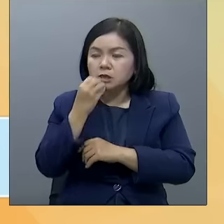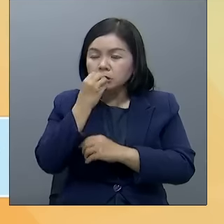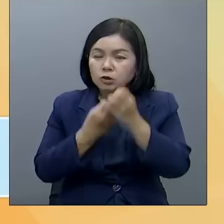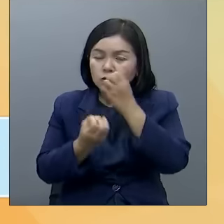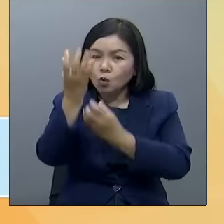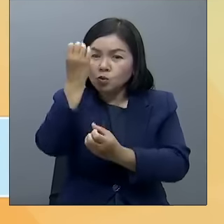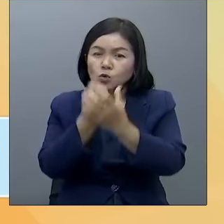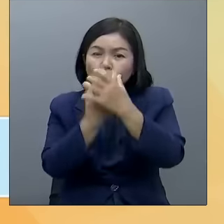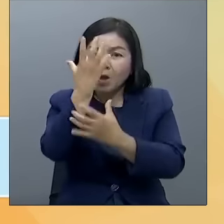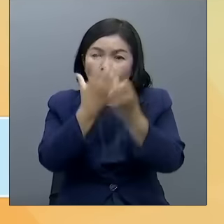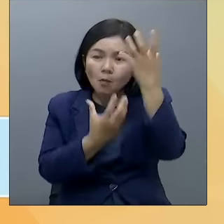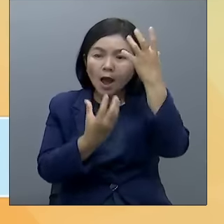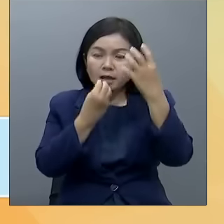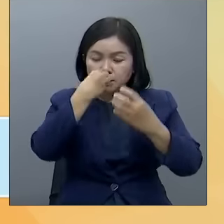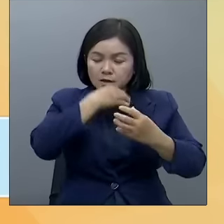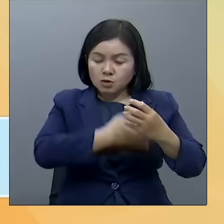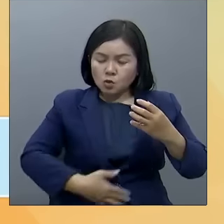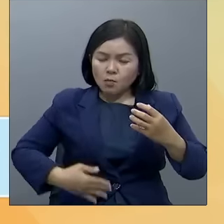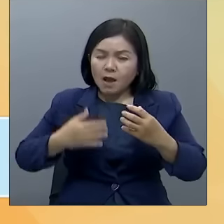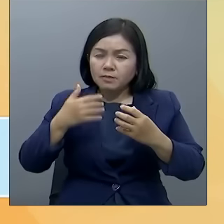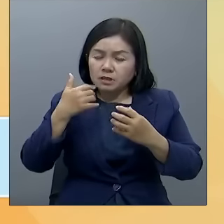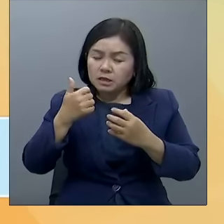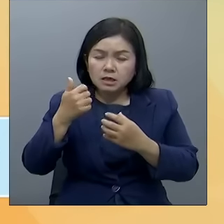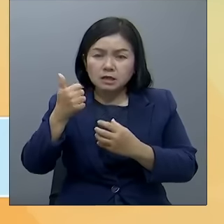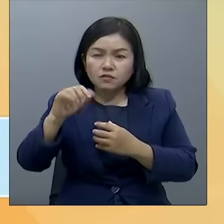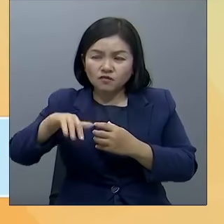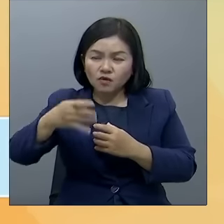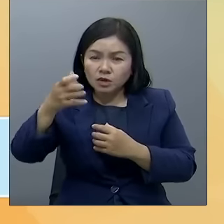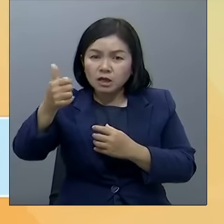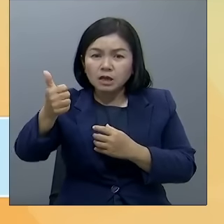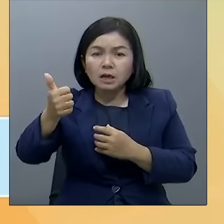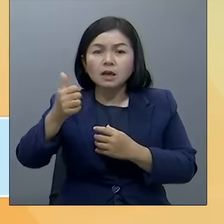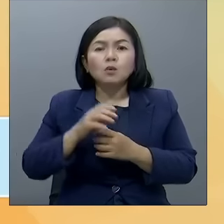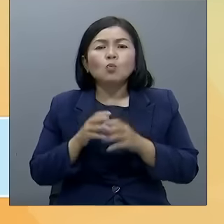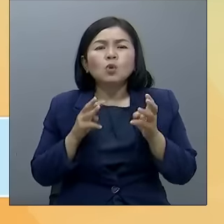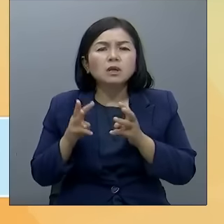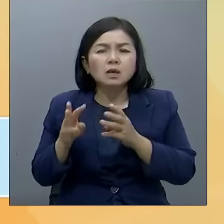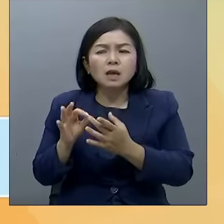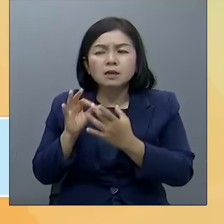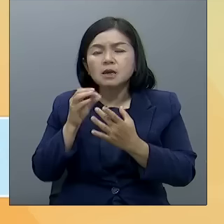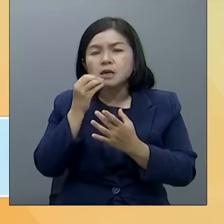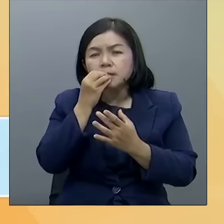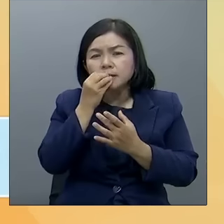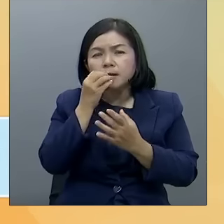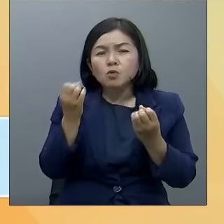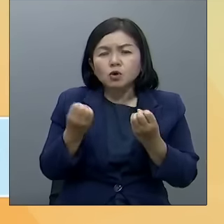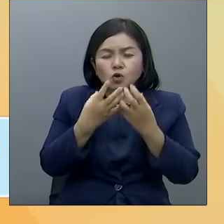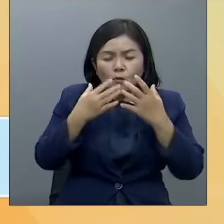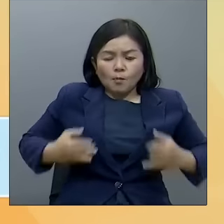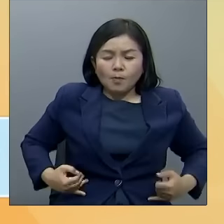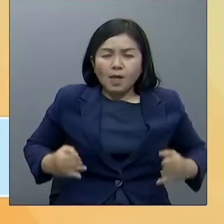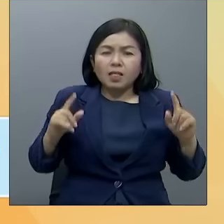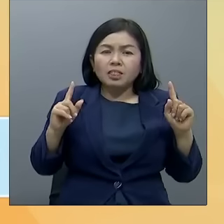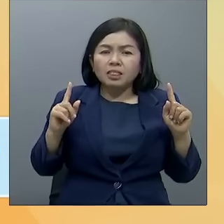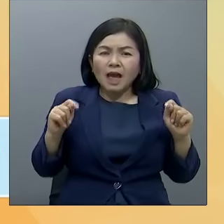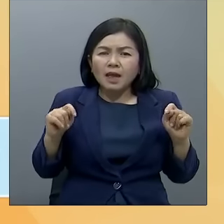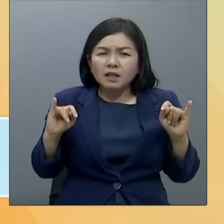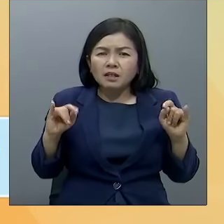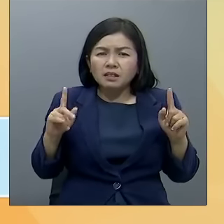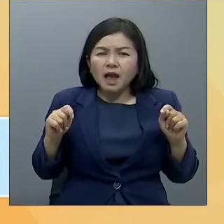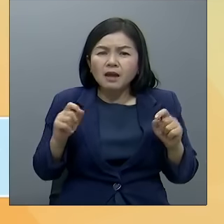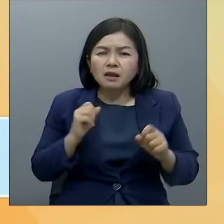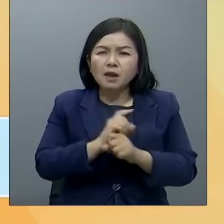ได้ทีนี้มันจะมีวิธีที่จะกินสมุนไพรแล้วทำให้เราปลอดภัยห่างไกลกับภาวะไตเสื่อมไหมครับคุณหมอ ทีนี้เราก็การรับประ